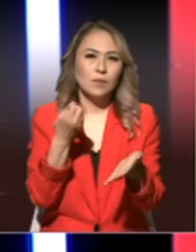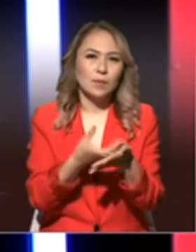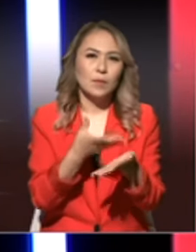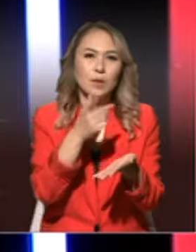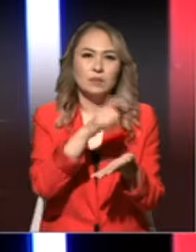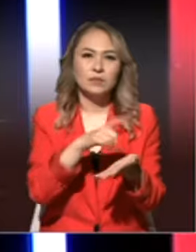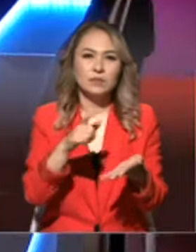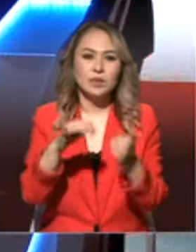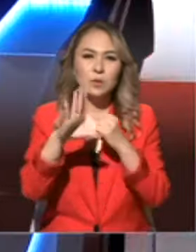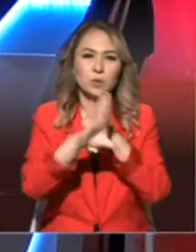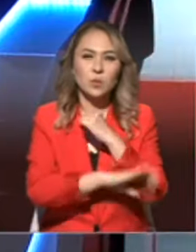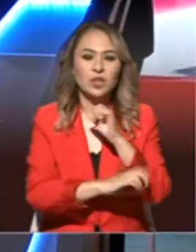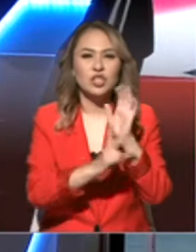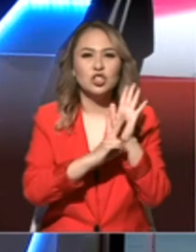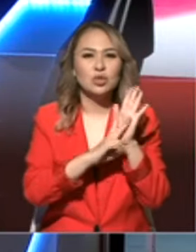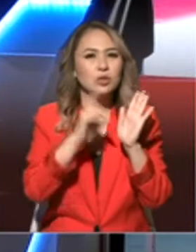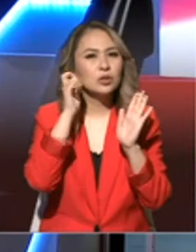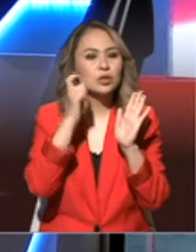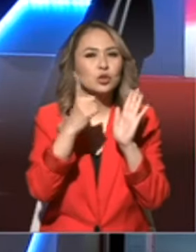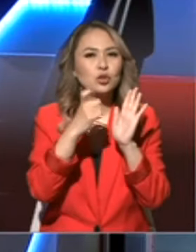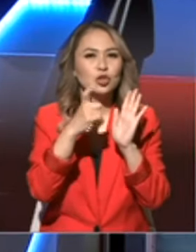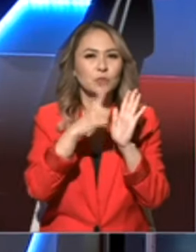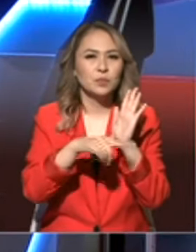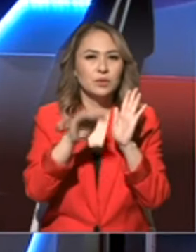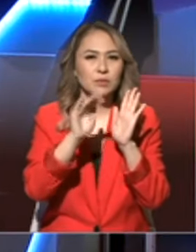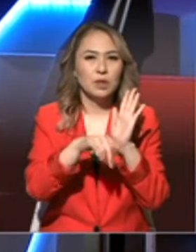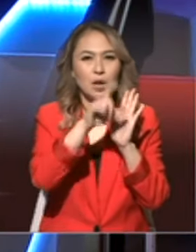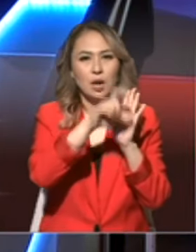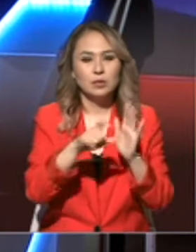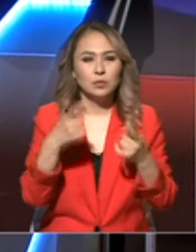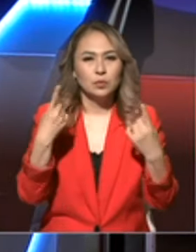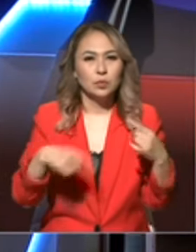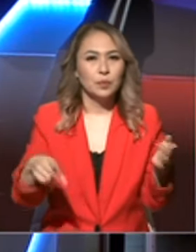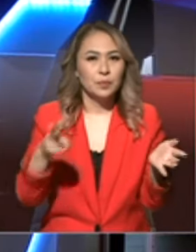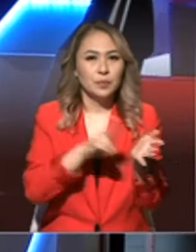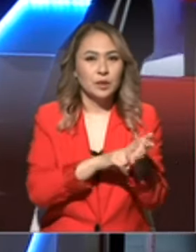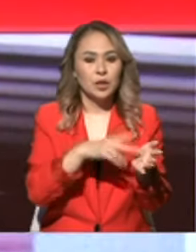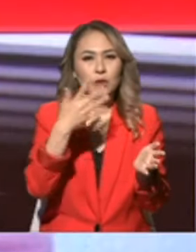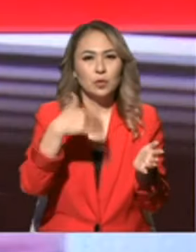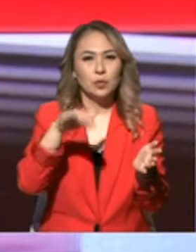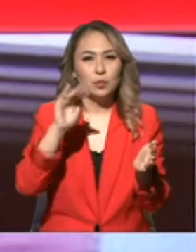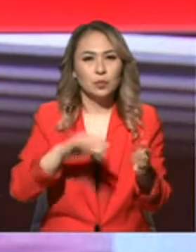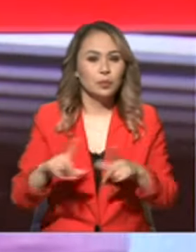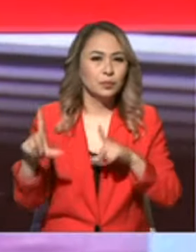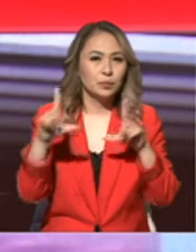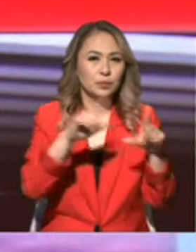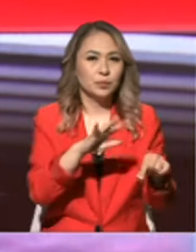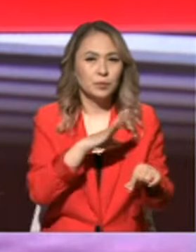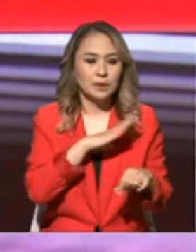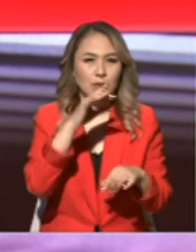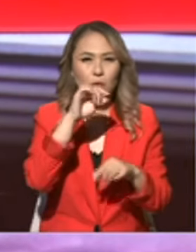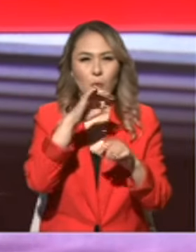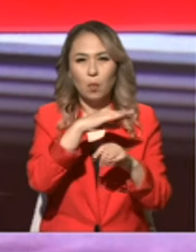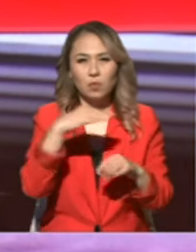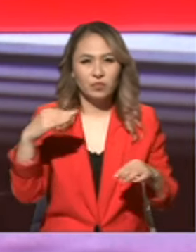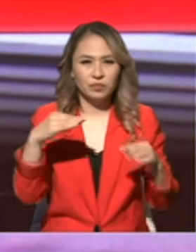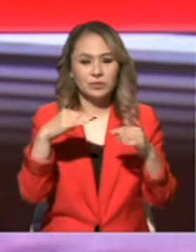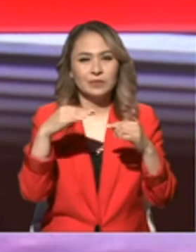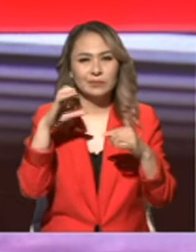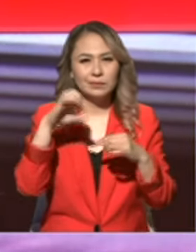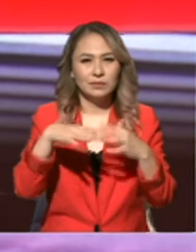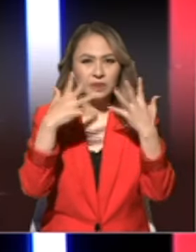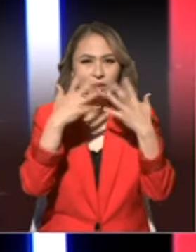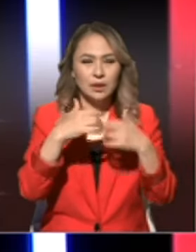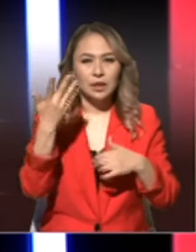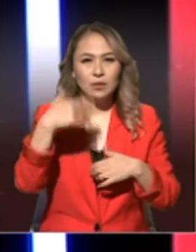спикерлер, соңғы 7 жылда 170 мың адам көшіп кеткенімен 50 мың адам көшіп барған. Бұл ресми статистика. Бірақ сол 50